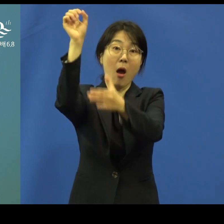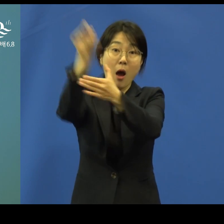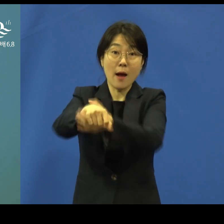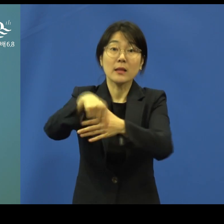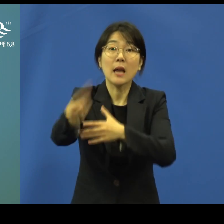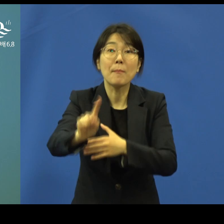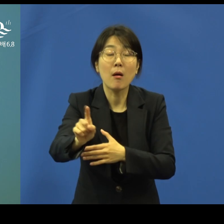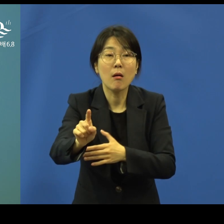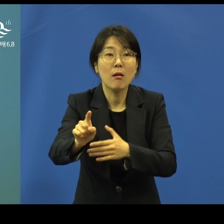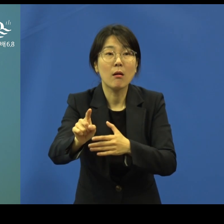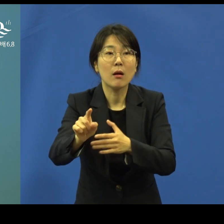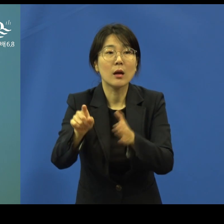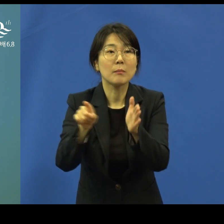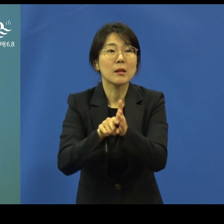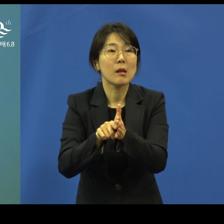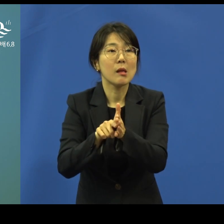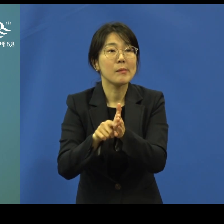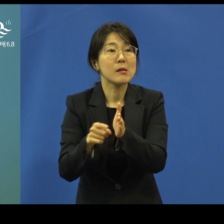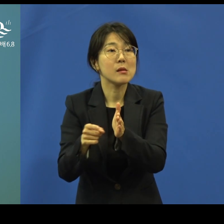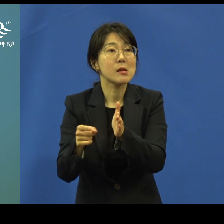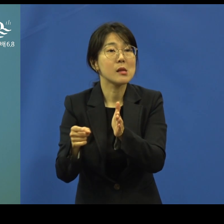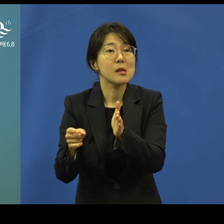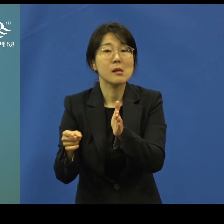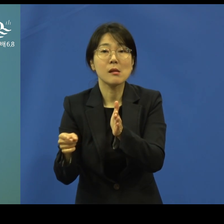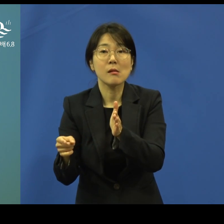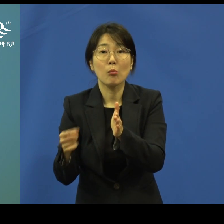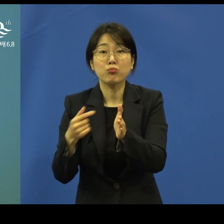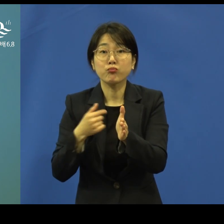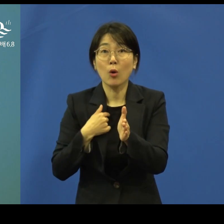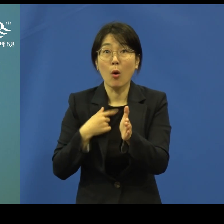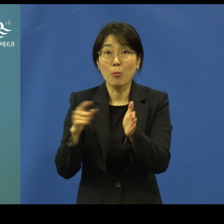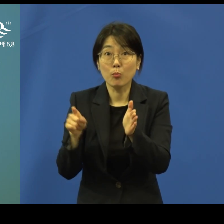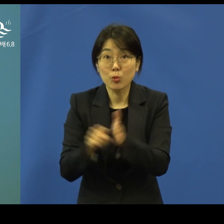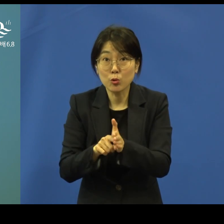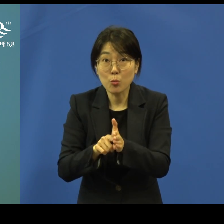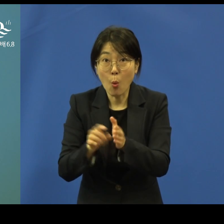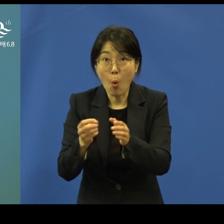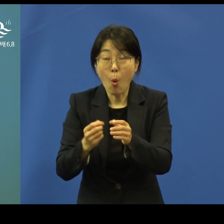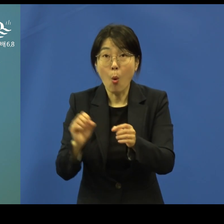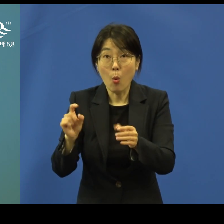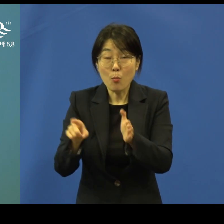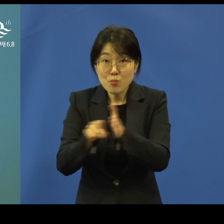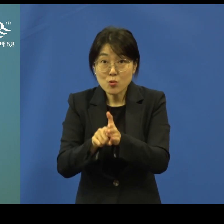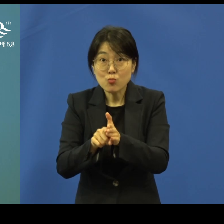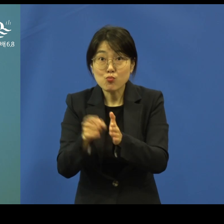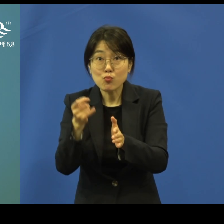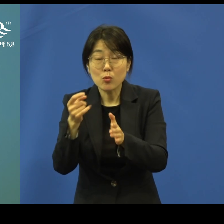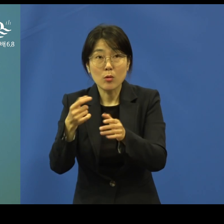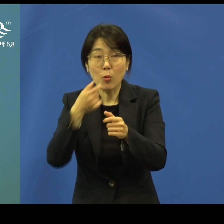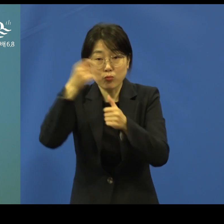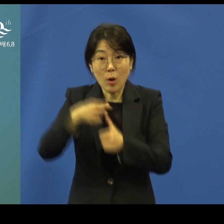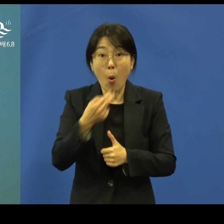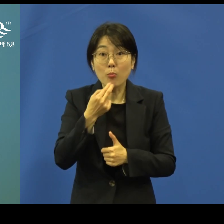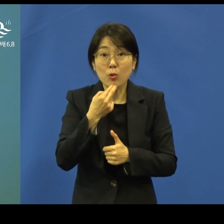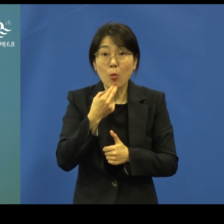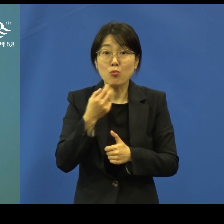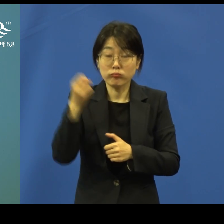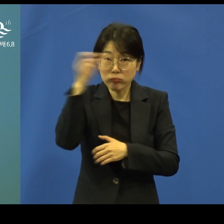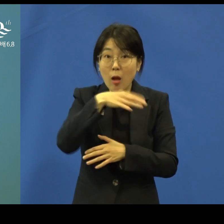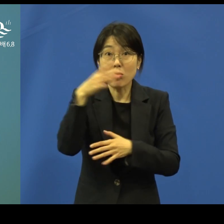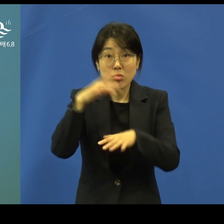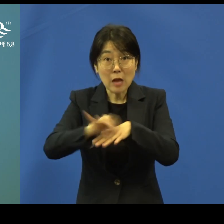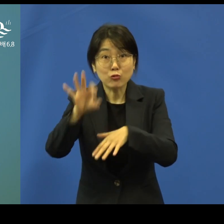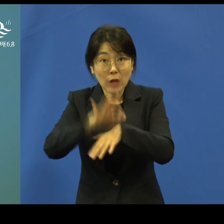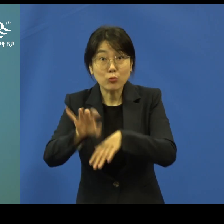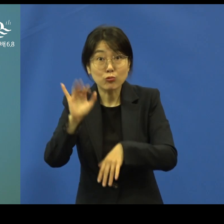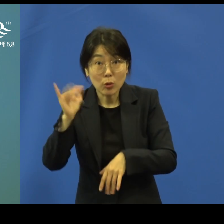그것이 사회 진출에 유익함을 주는 도구가 될 때부터 기독교의 변질이 일어나는 거예요. 우리의 신앙의 변질이 찾아온 것입니다.